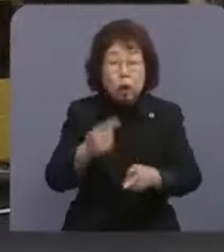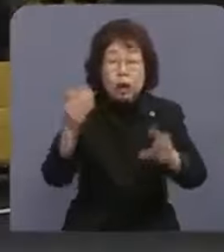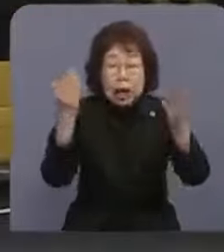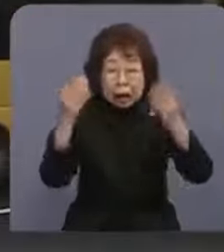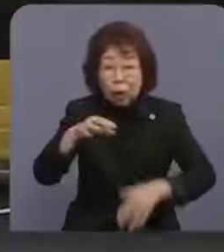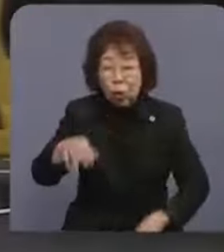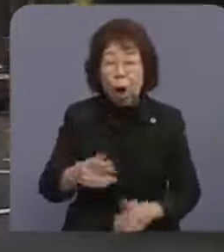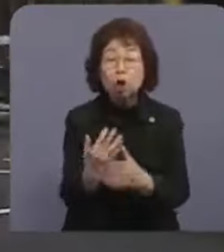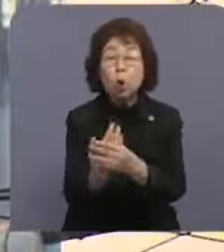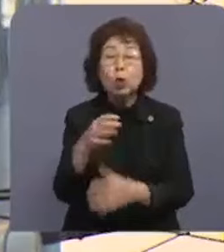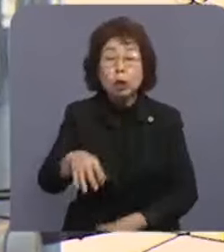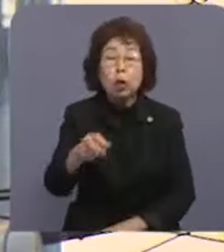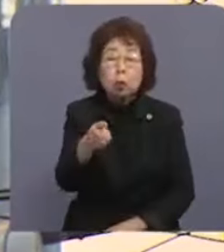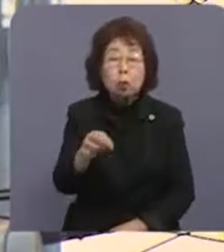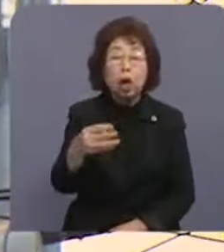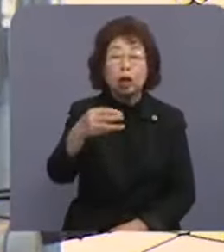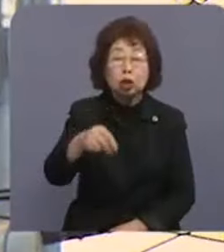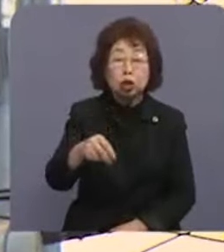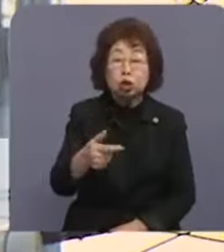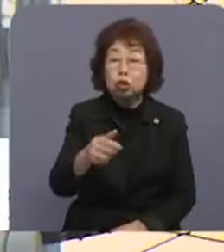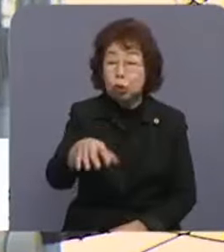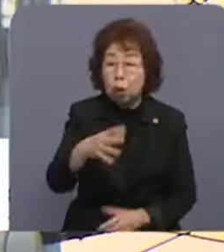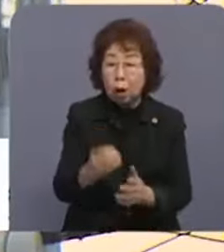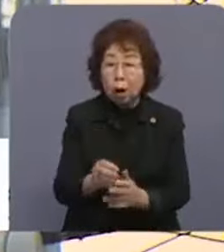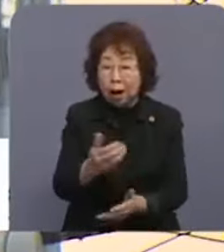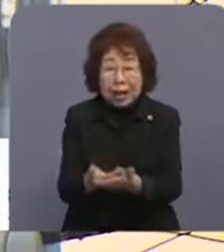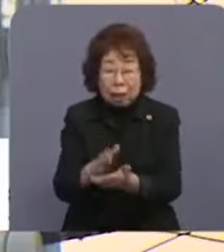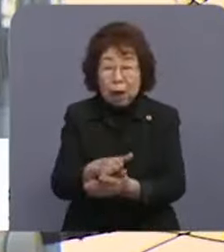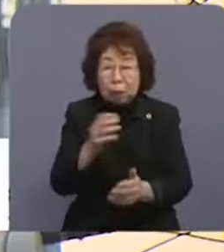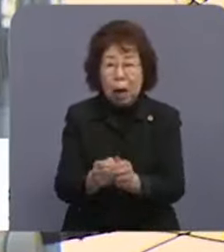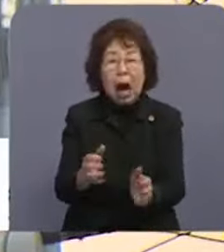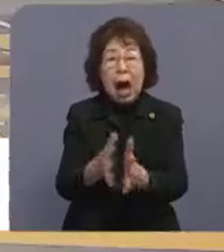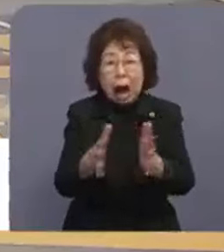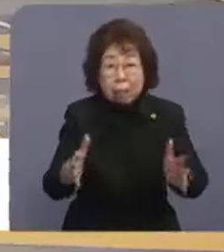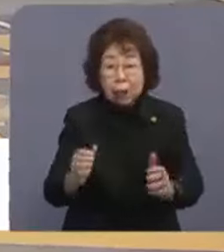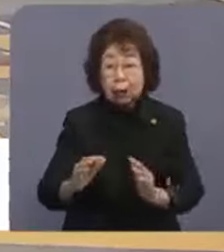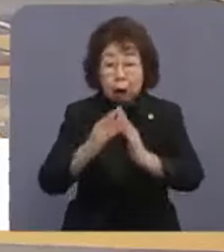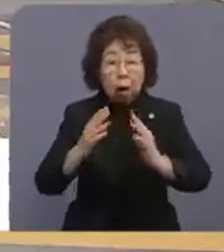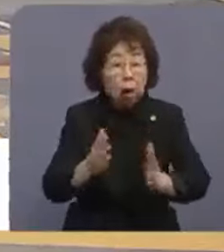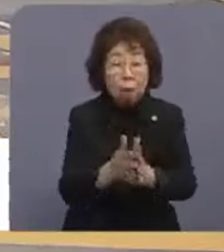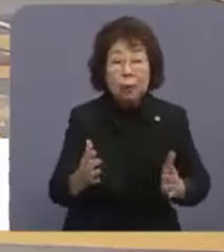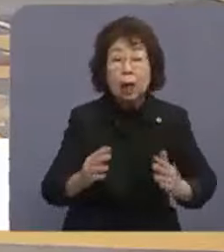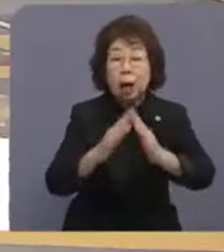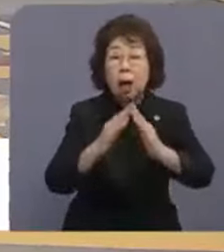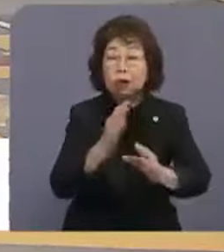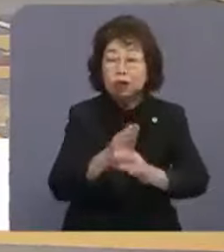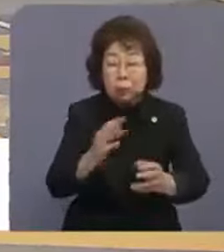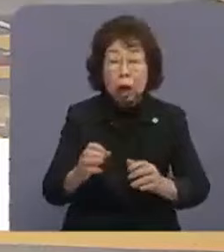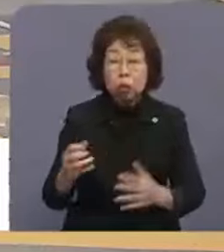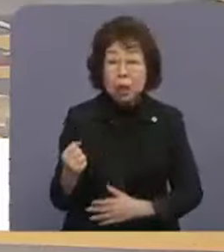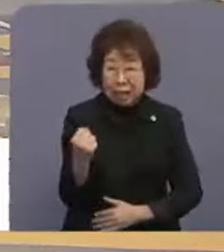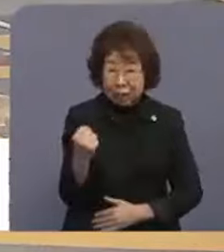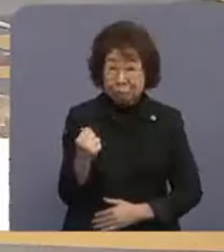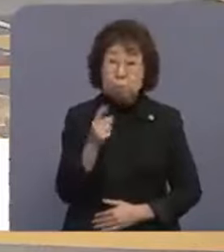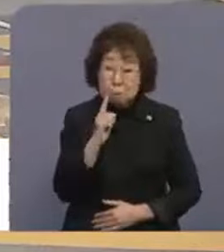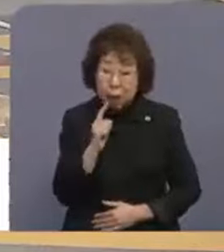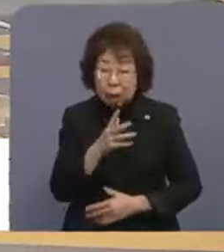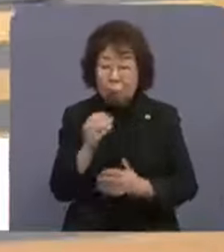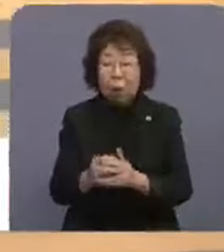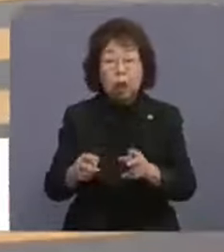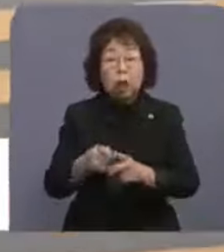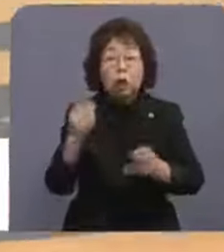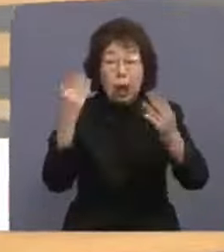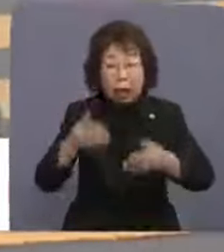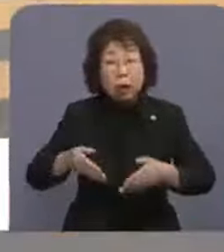있는 동래구 명륜동. 주변 재개발로 신축 아파트도 잇따라 들어서자 국민의힘 김희곤 의원은